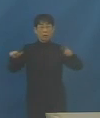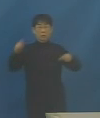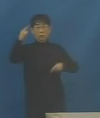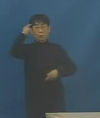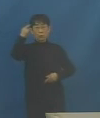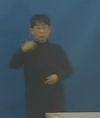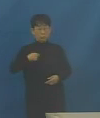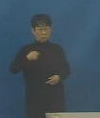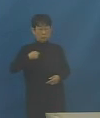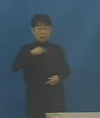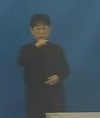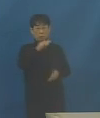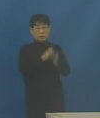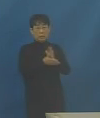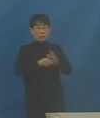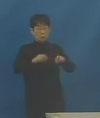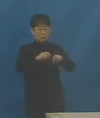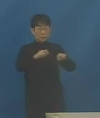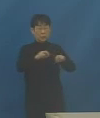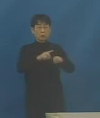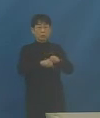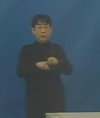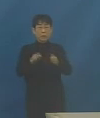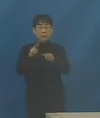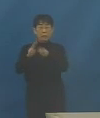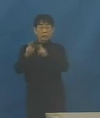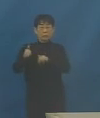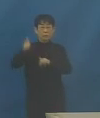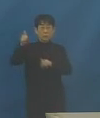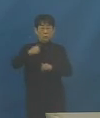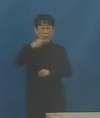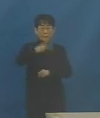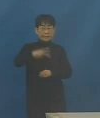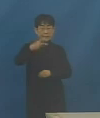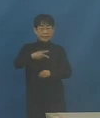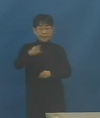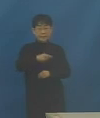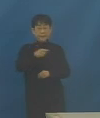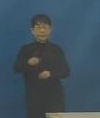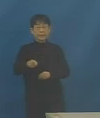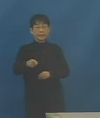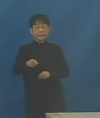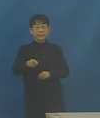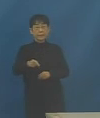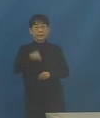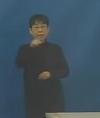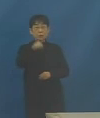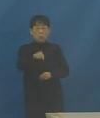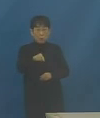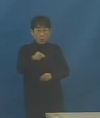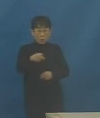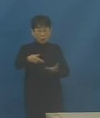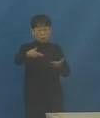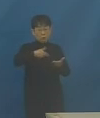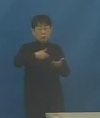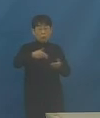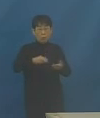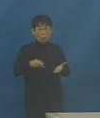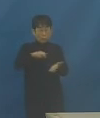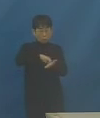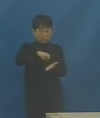分析ではあの社長四白2000人という総輸送密度というレベルではです